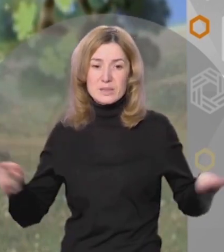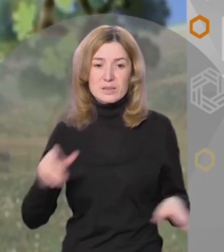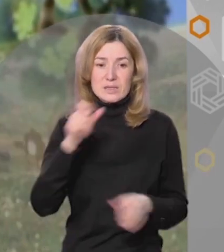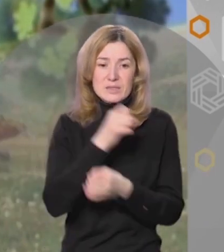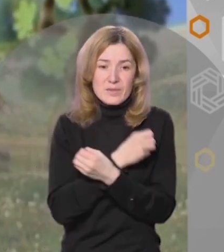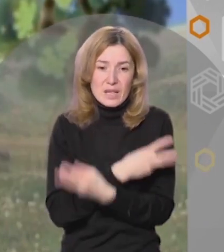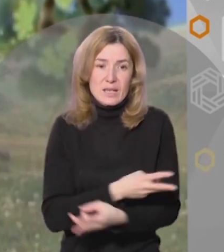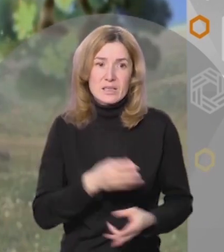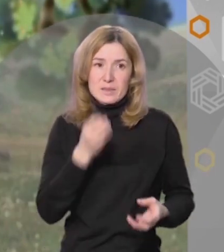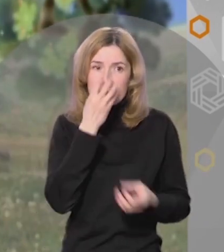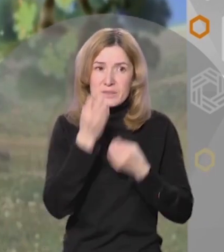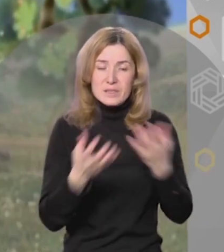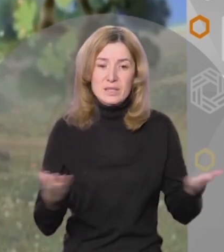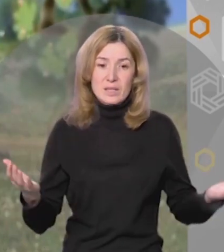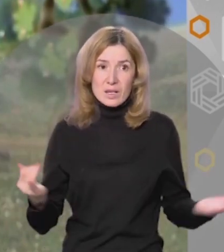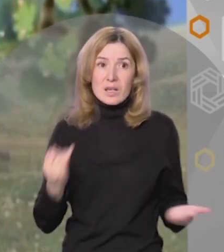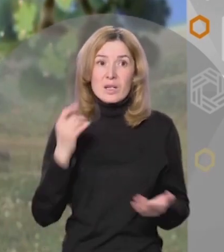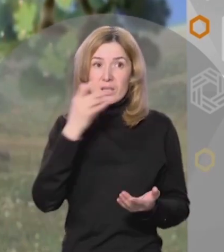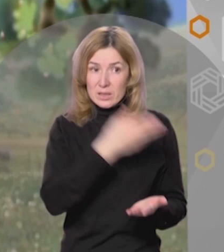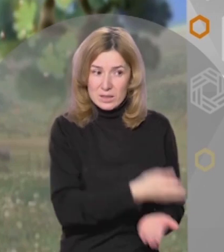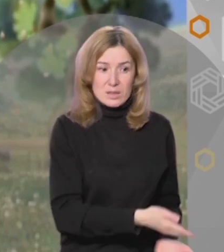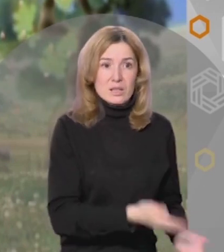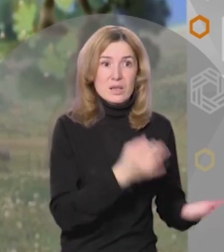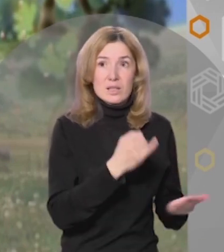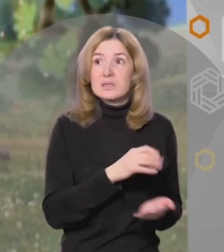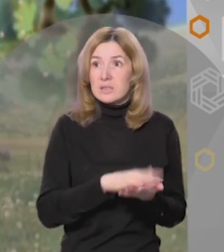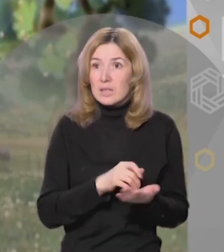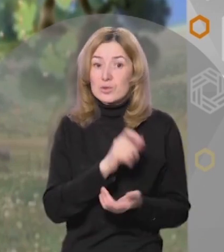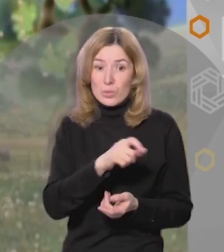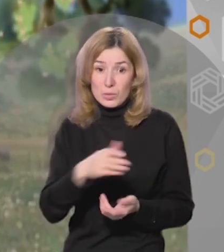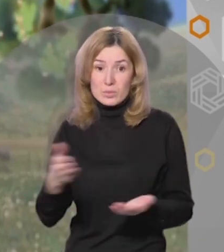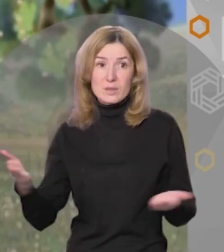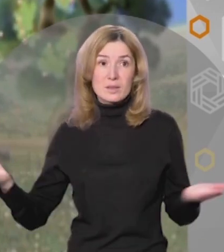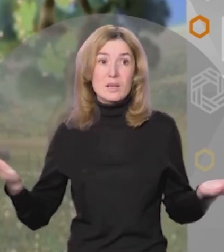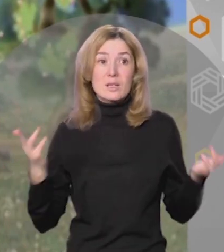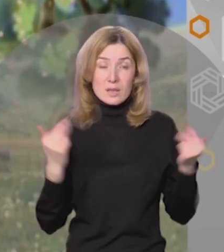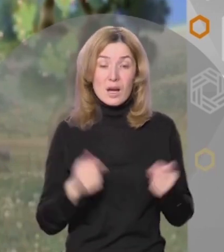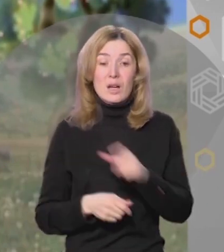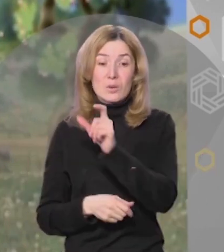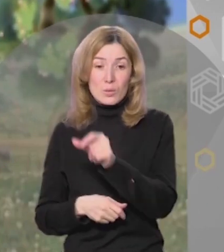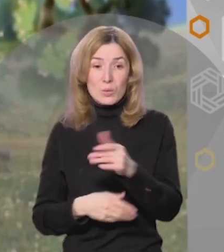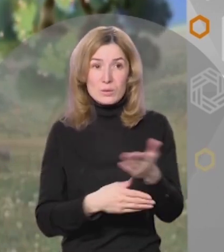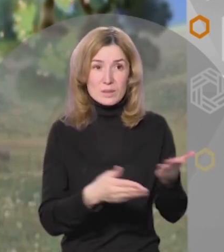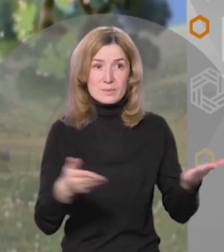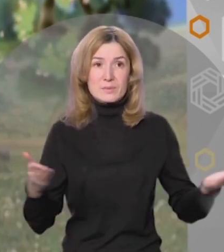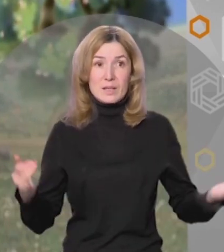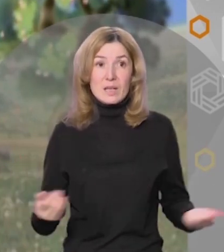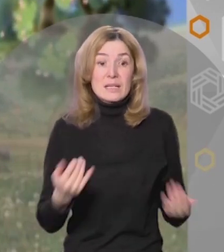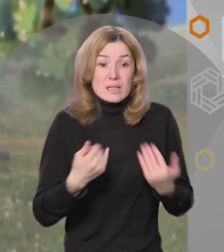растения, звери и птицы, и мы. Значит, люди? Да,